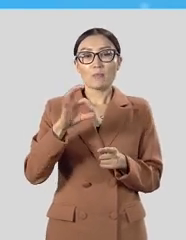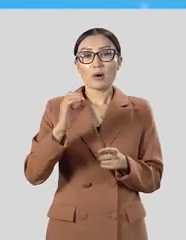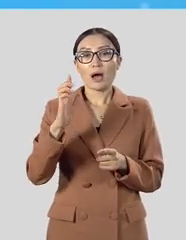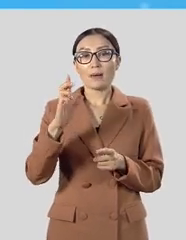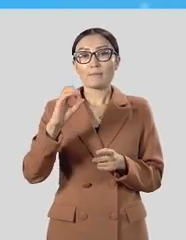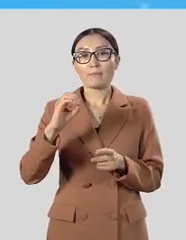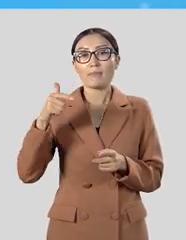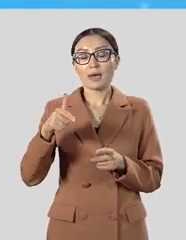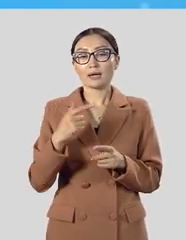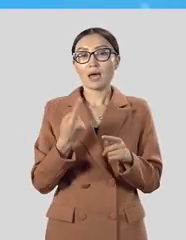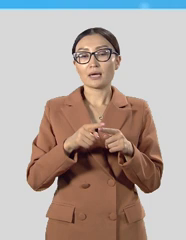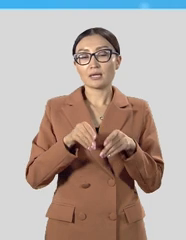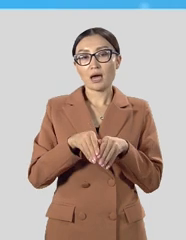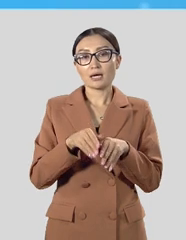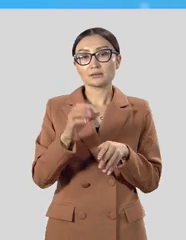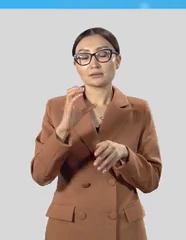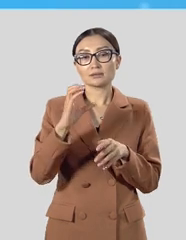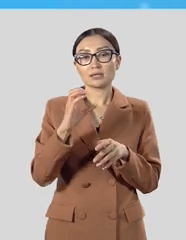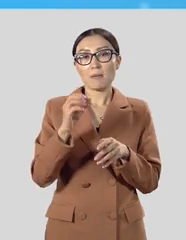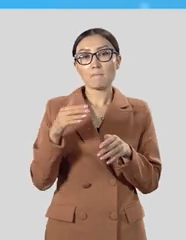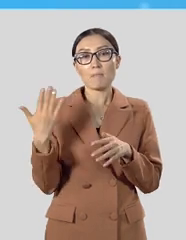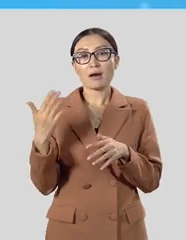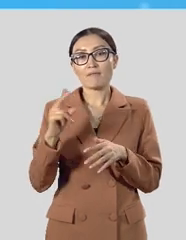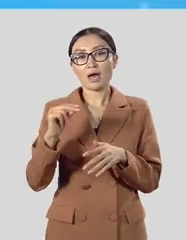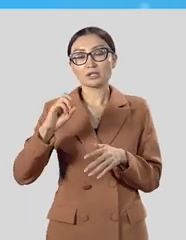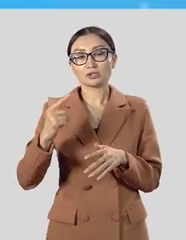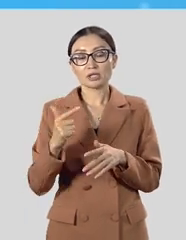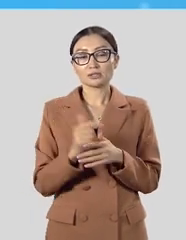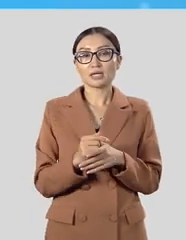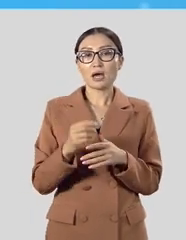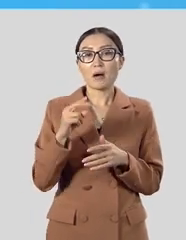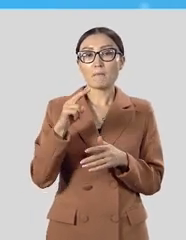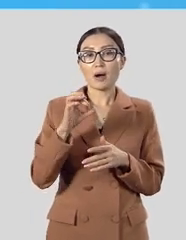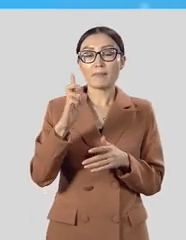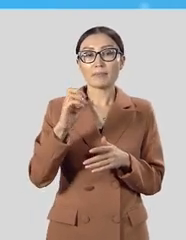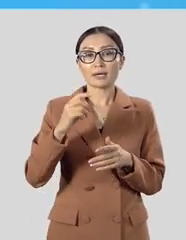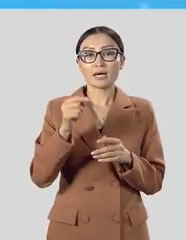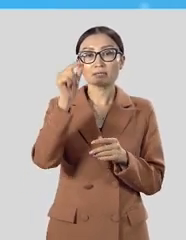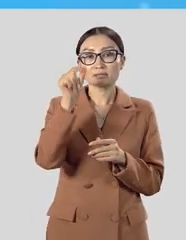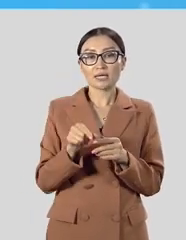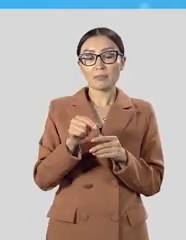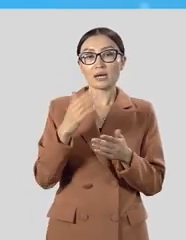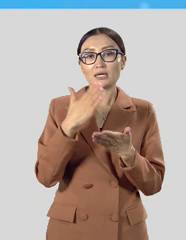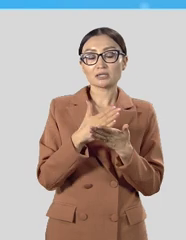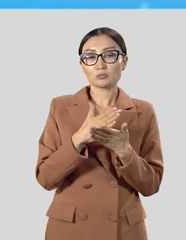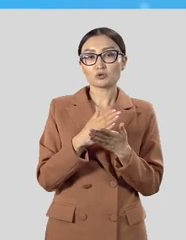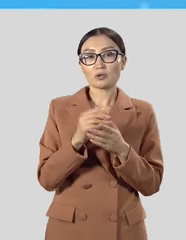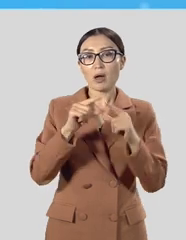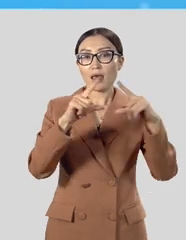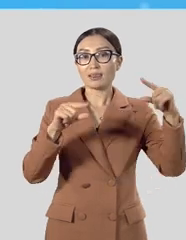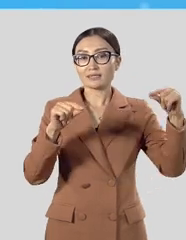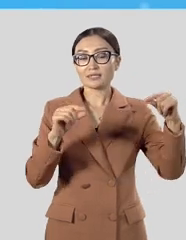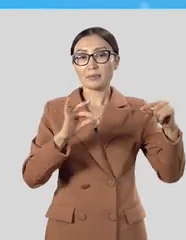это осевая часть, и почки с листьями – это боковая часть. Итак, побег – это стебель с расположенными на нем листьями